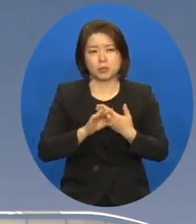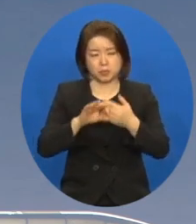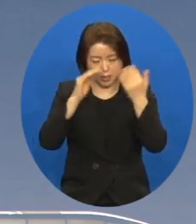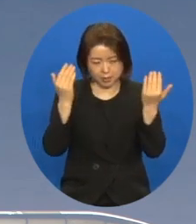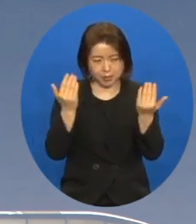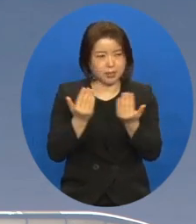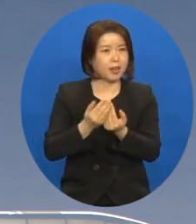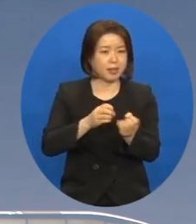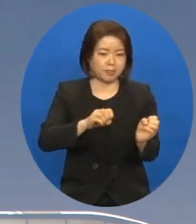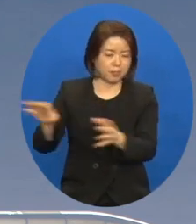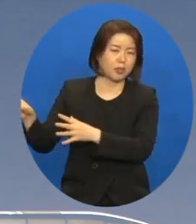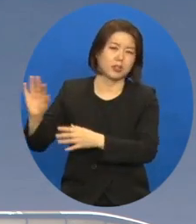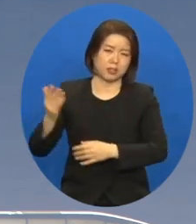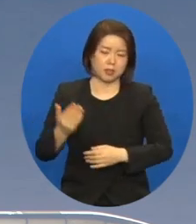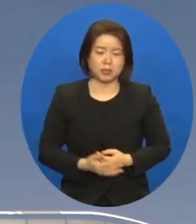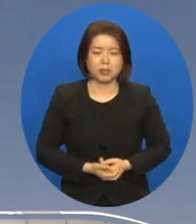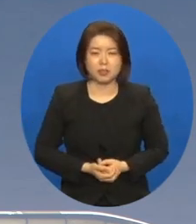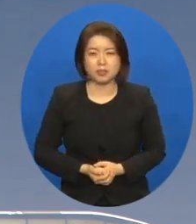돼요.